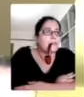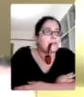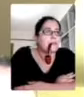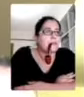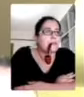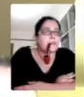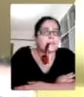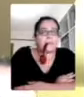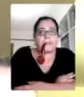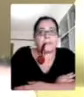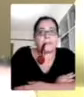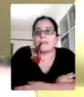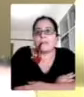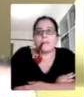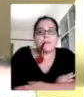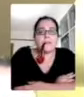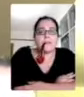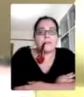bir şey olmuyor.